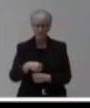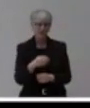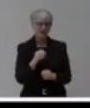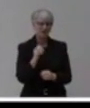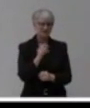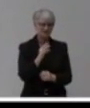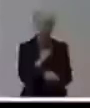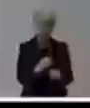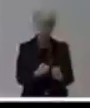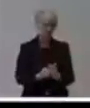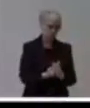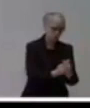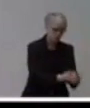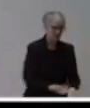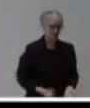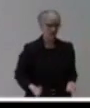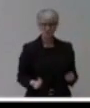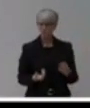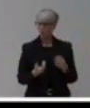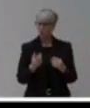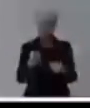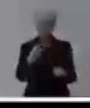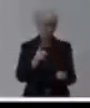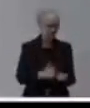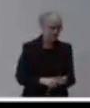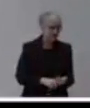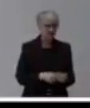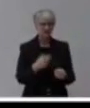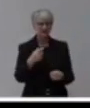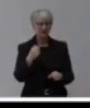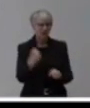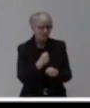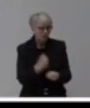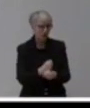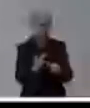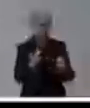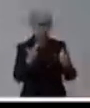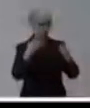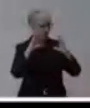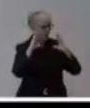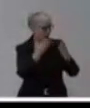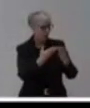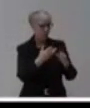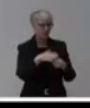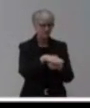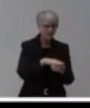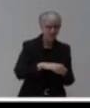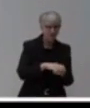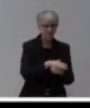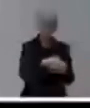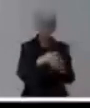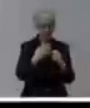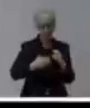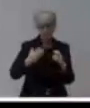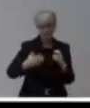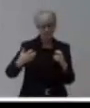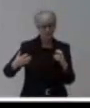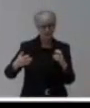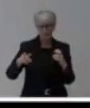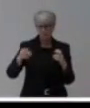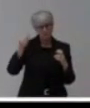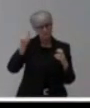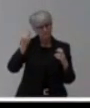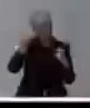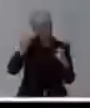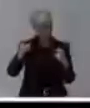la questione i diritti dei lavoratori che si occupano di propri familiari fragili. Questo è pensato per